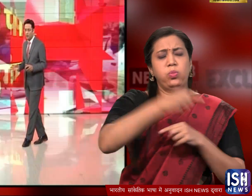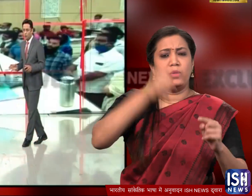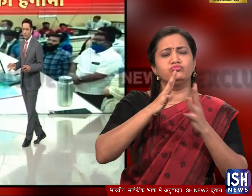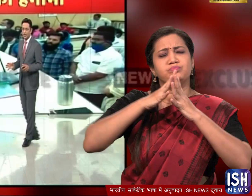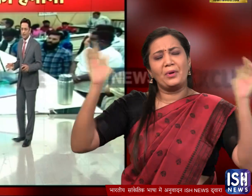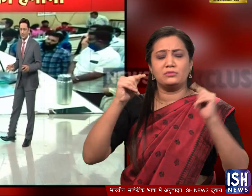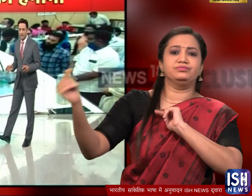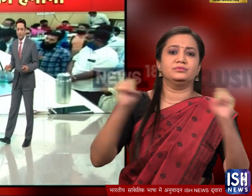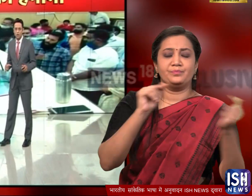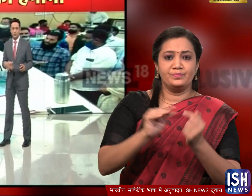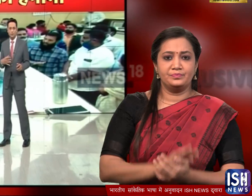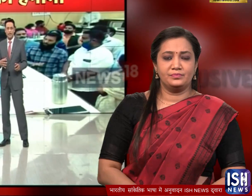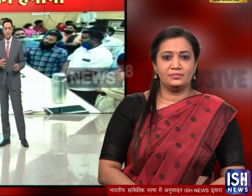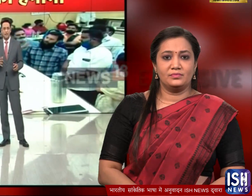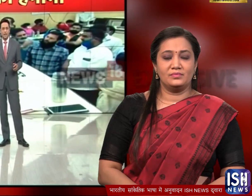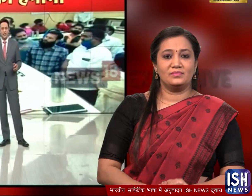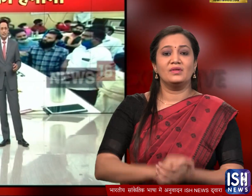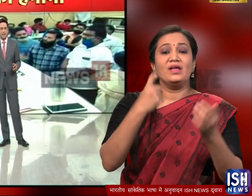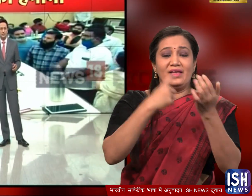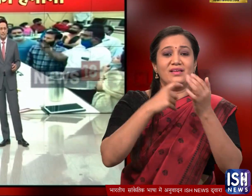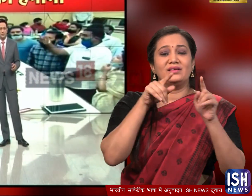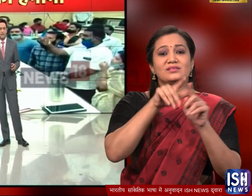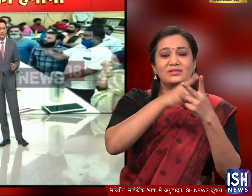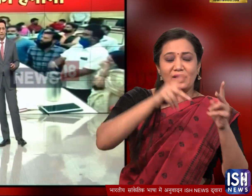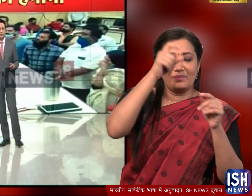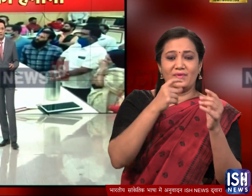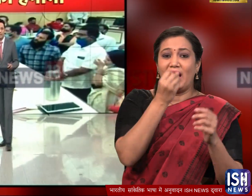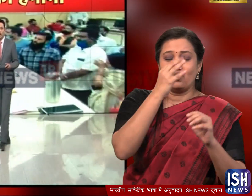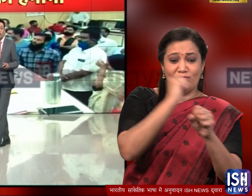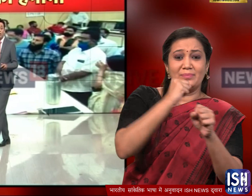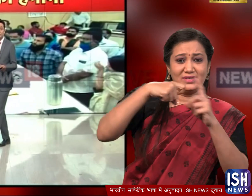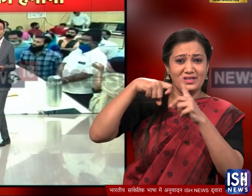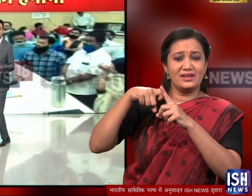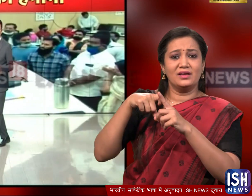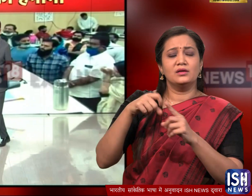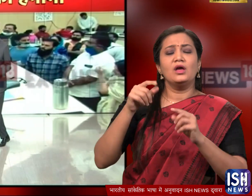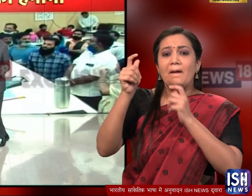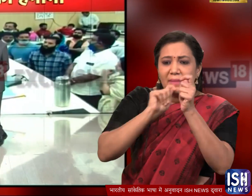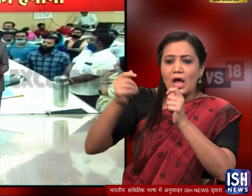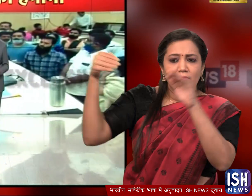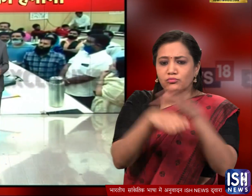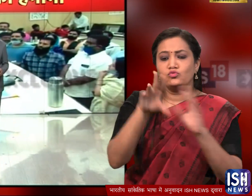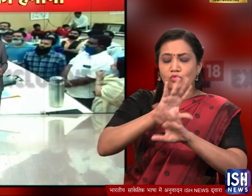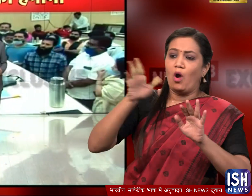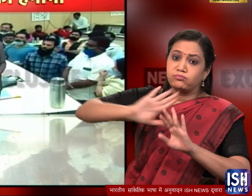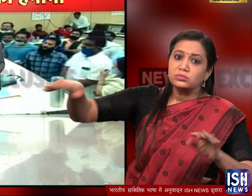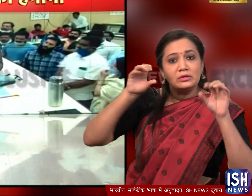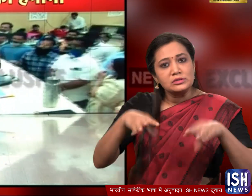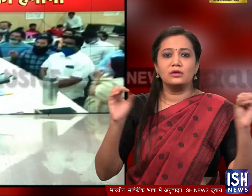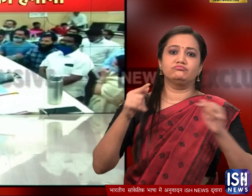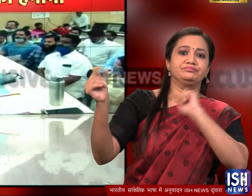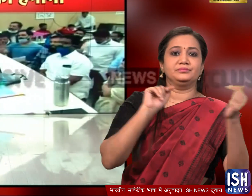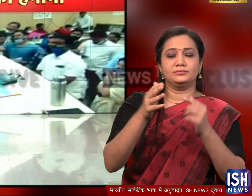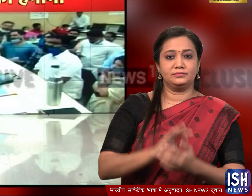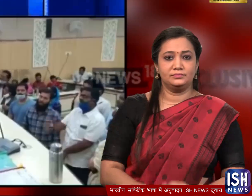लगाते हुए खूब हंगामा किया। हंगामा उस वक्त बढ़ा जब राजस्थान विधानसभा के नेता प्रतिपक्ष गुलाब चंद कटारिया ने उसमें मीडिया को एंट्री देने से मना कर